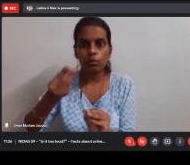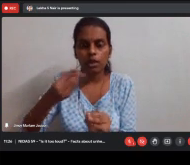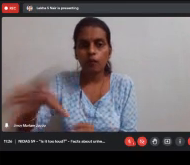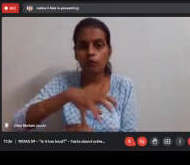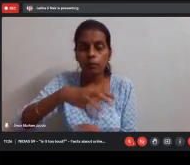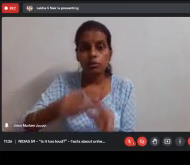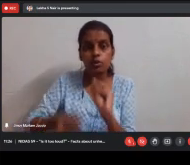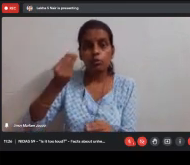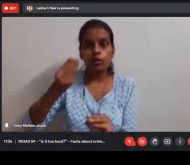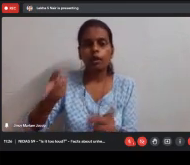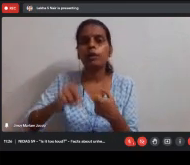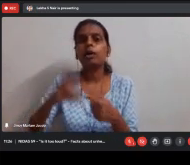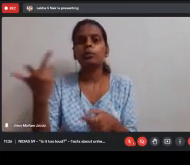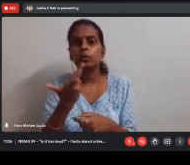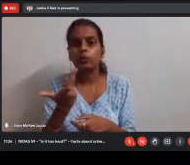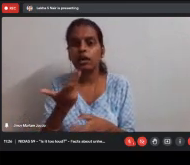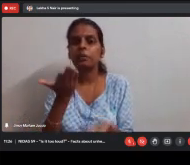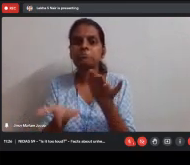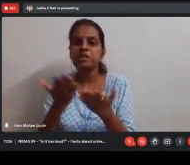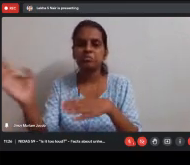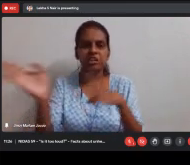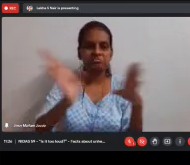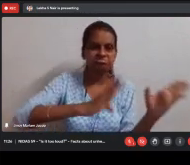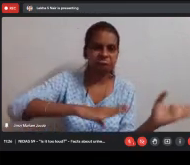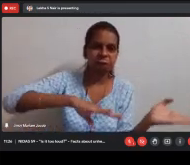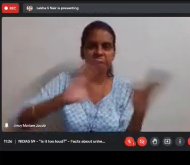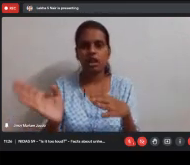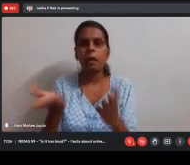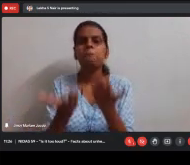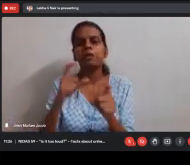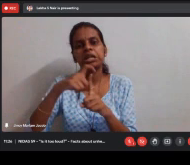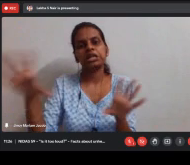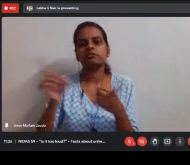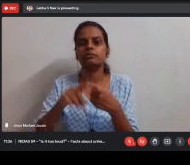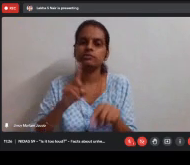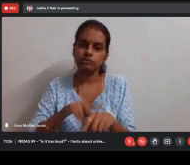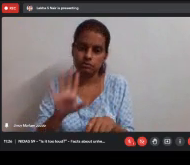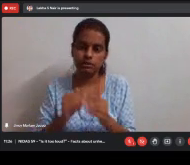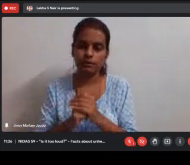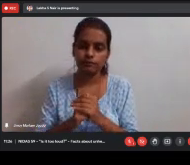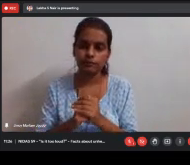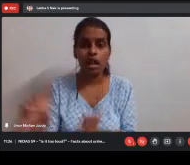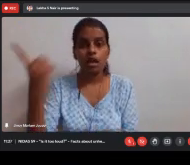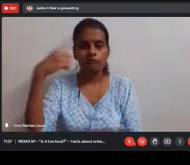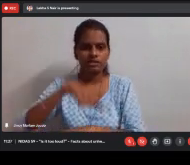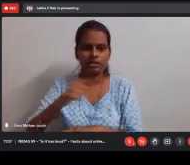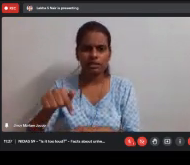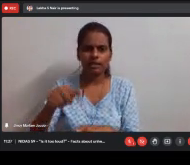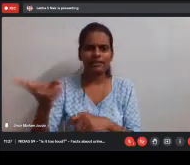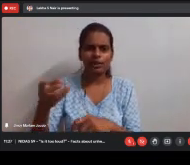ഹെയർ സെല്ലുകൾ അതിതീവ്രമായുള്ള ശബ്ദം എത്തുമ്പോൾ അത് ഭയങ്കരമായിട്ട് വൈബ്രേറ്റ് ചെയ്യുന്നു. ആ